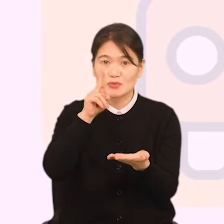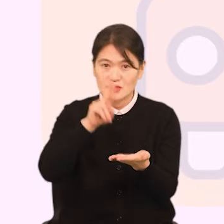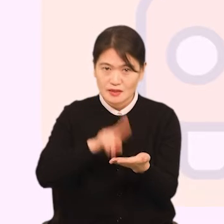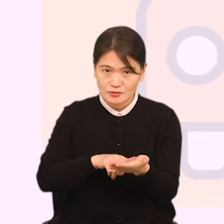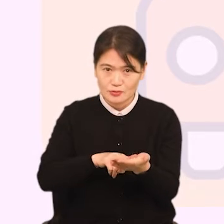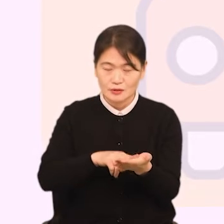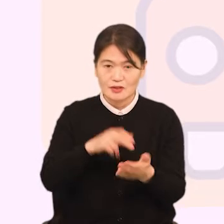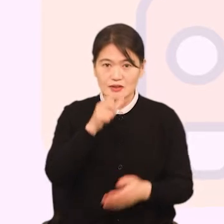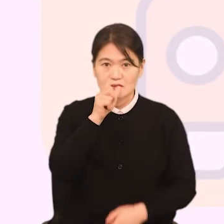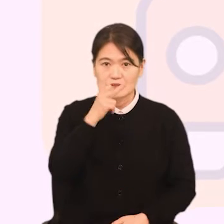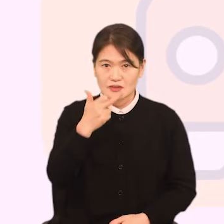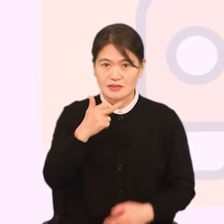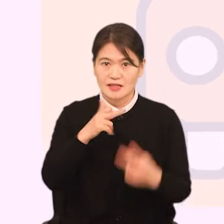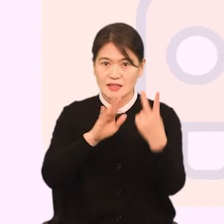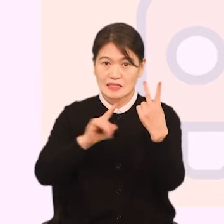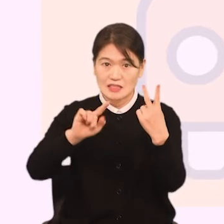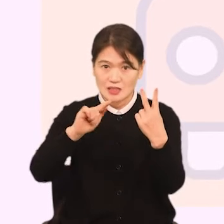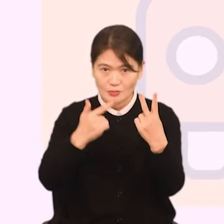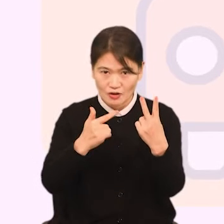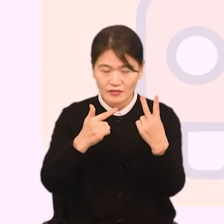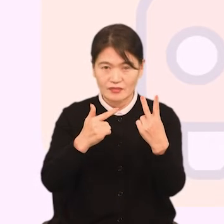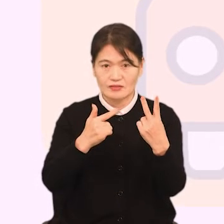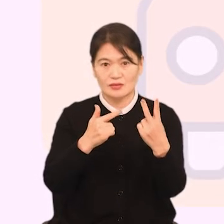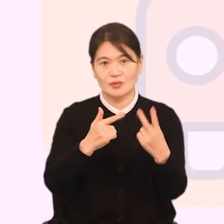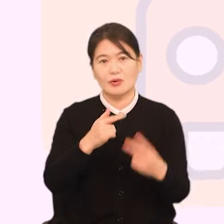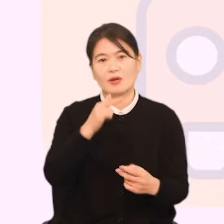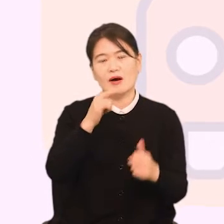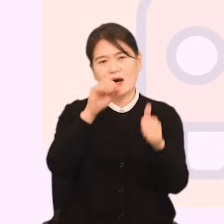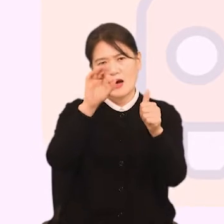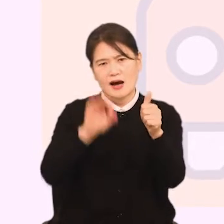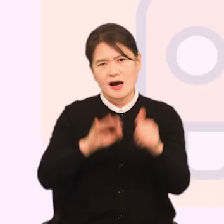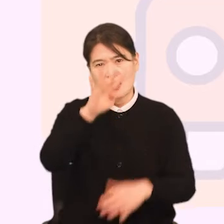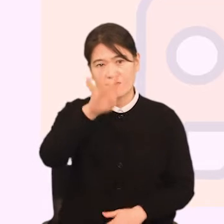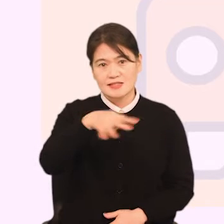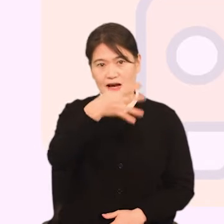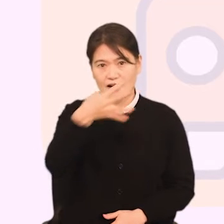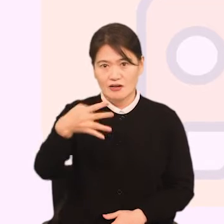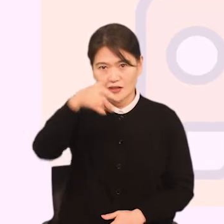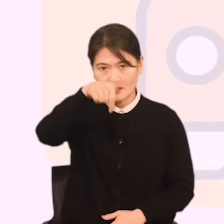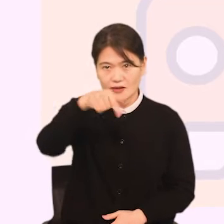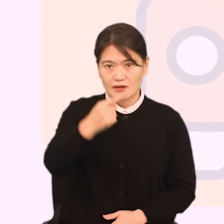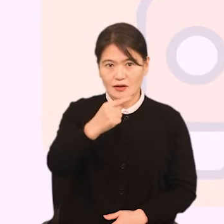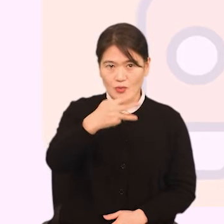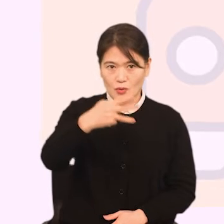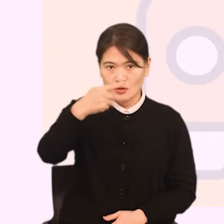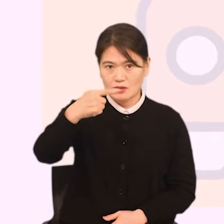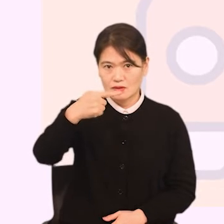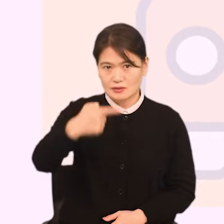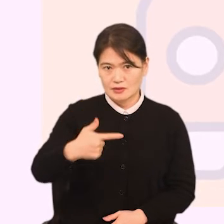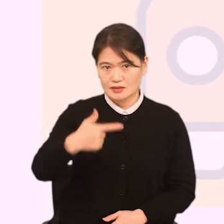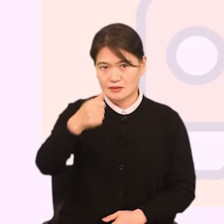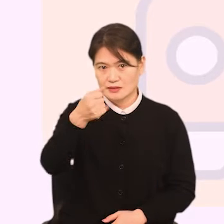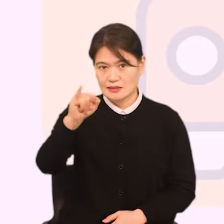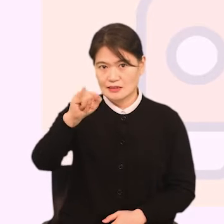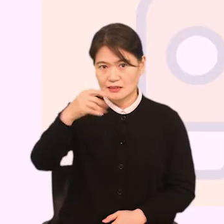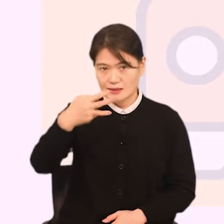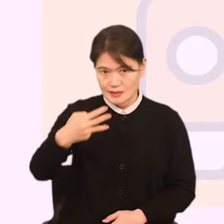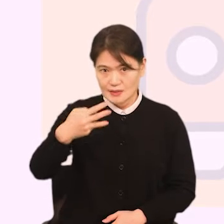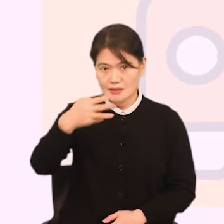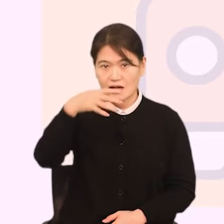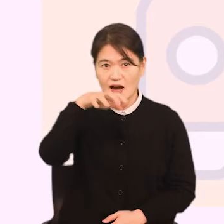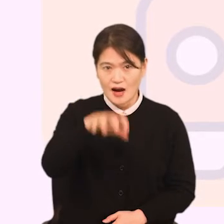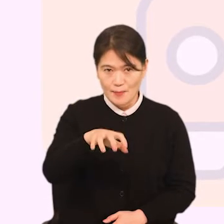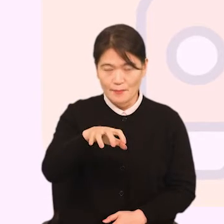앞, 한동 광명우체국 앞, 철산동 철산역 2번 출구 앞, 한동 한사거리